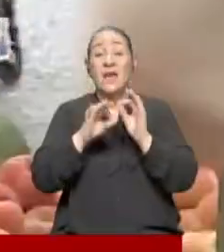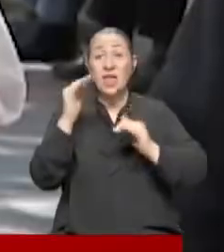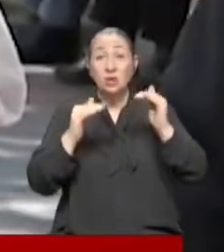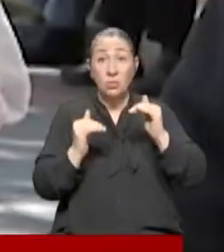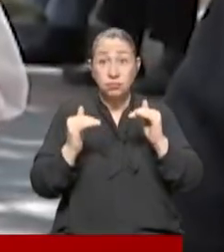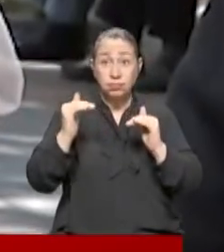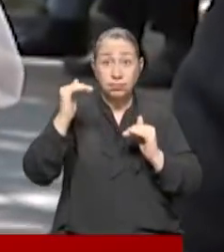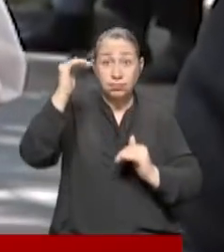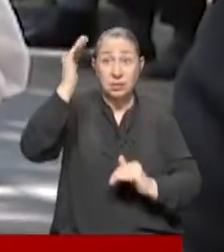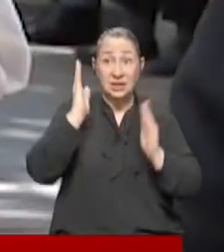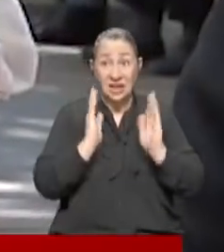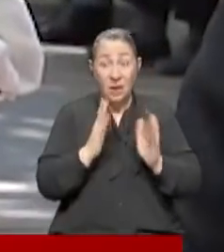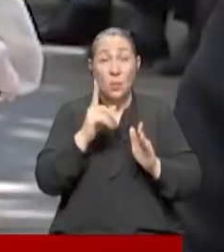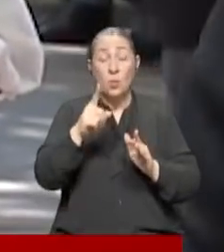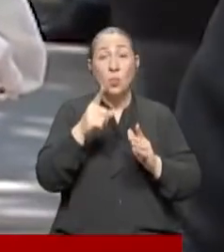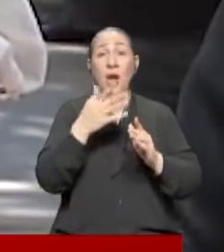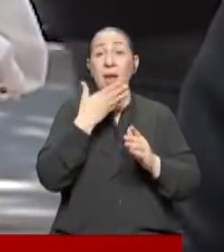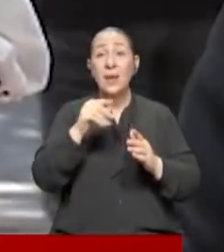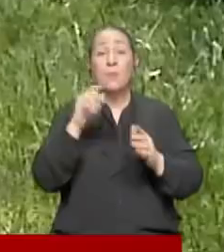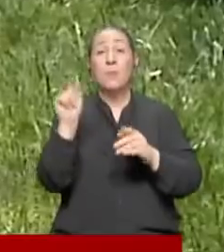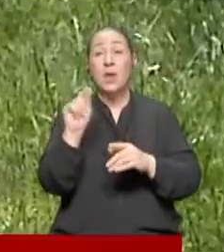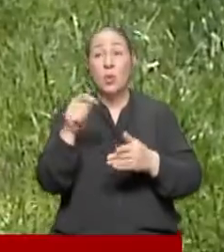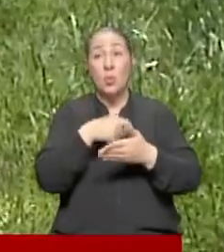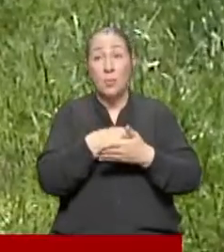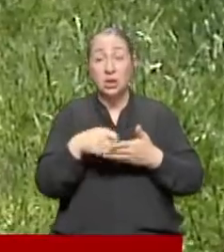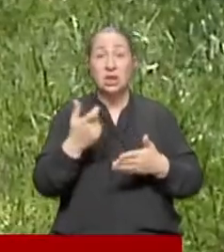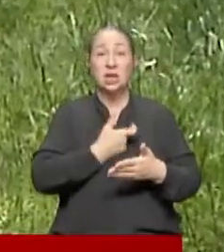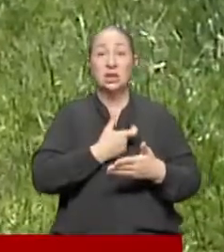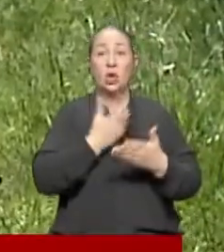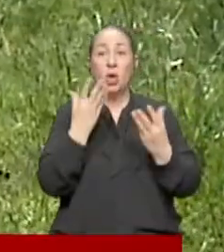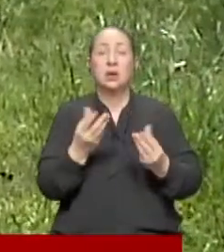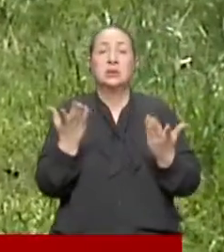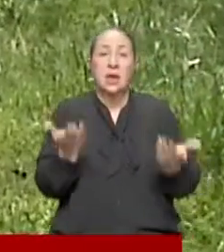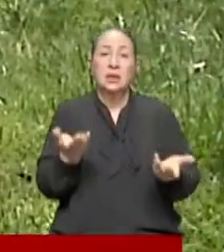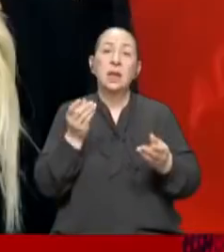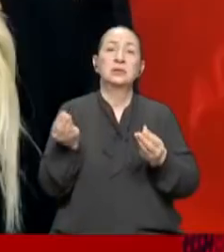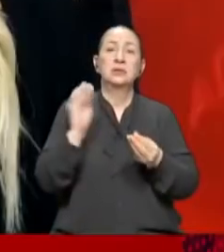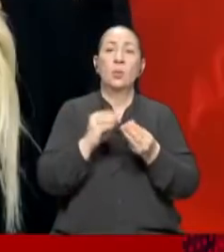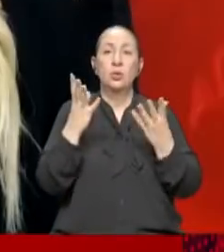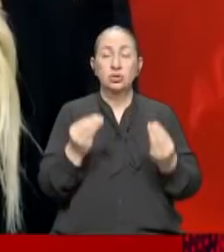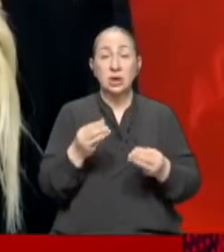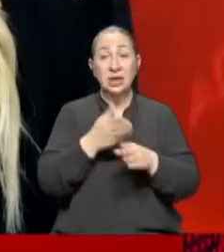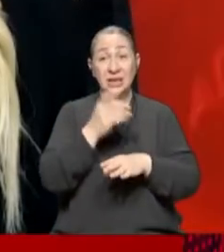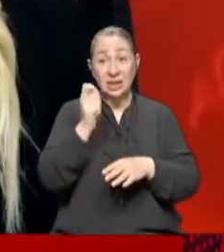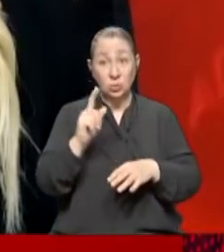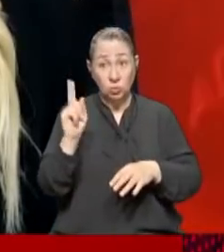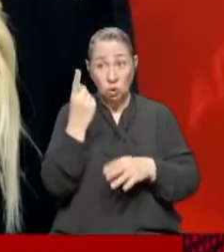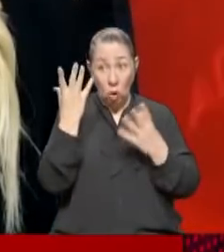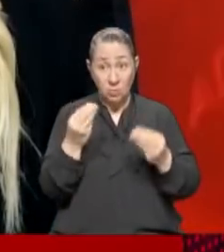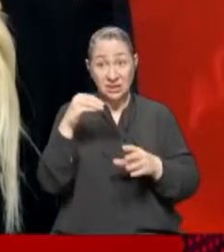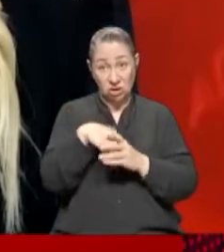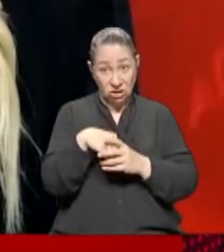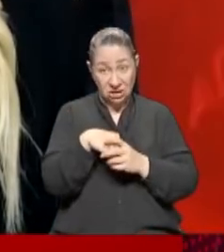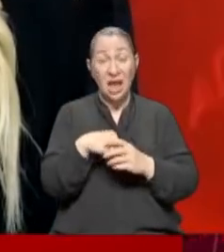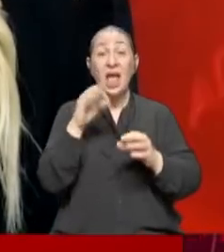devam ederse bu farkla emeklinin memurun maaşı yasal olarak zaten arttırılacak. Gerçekten müjde olabilmesi